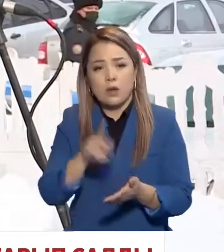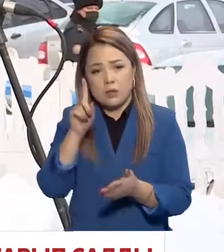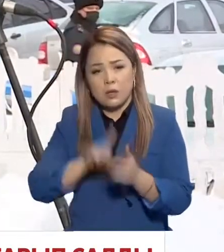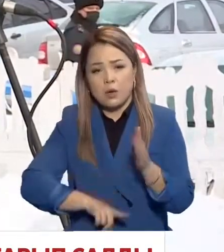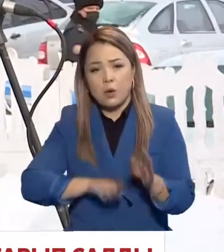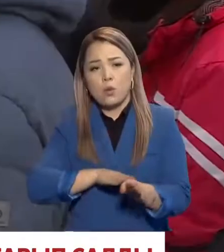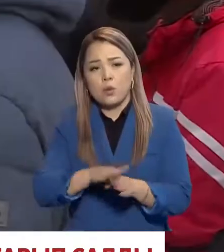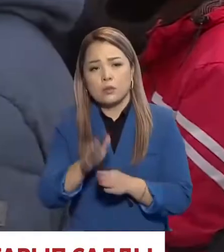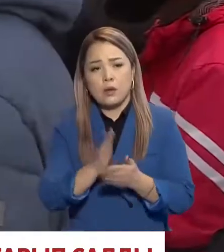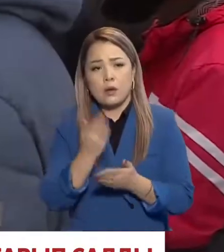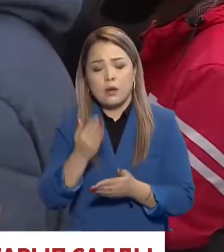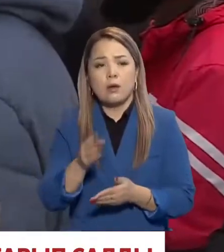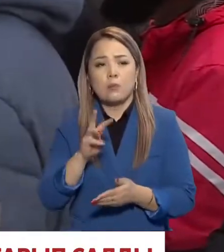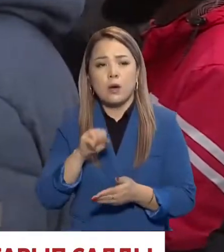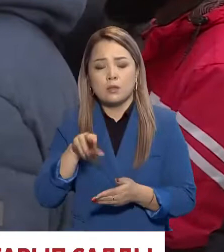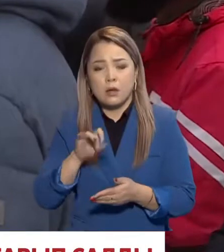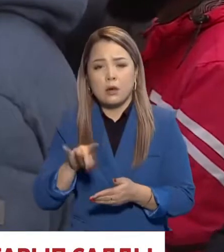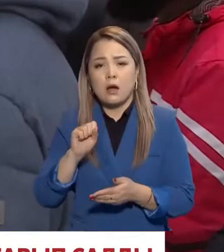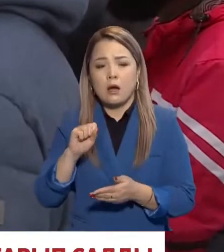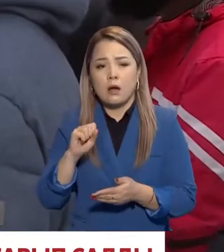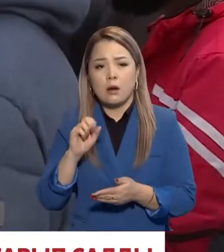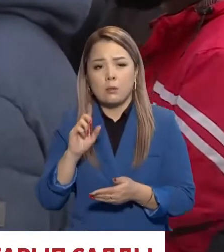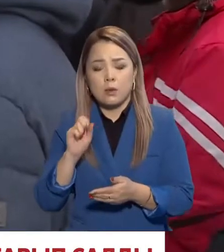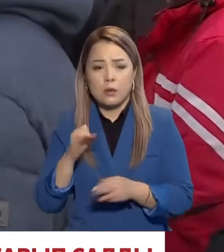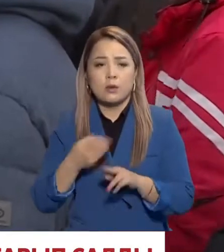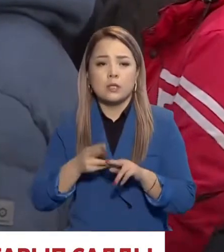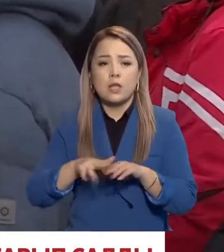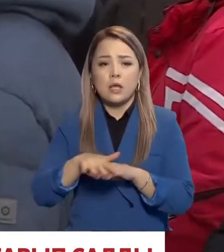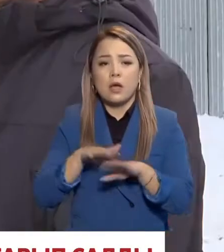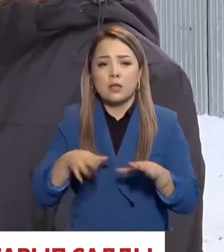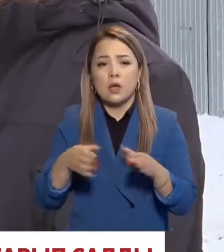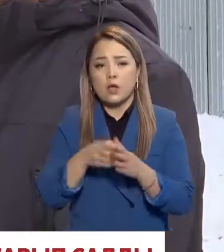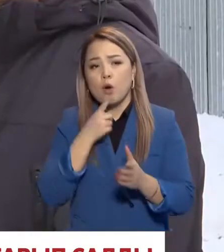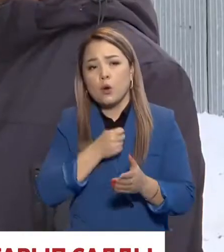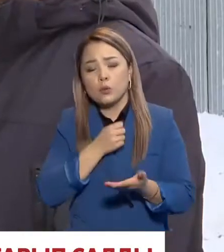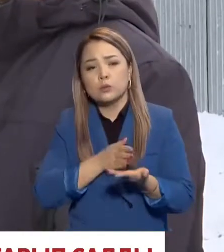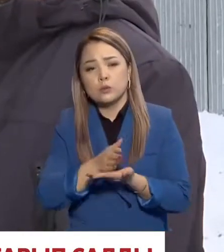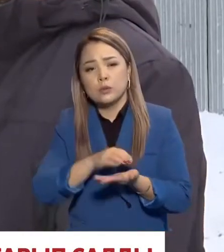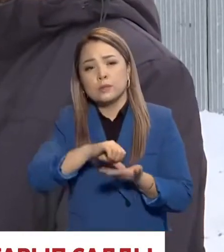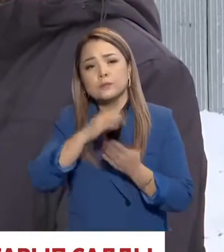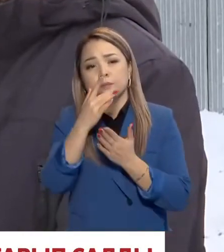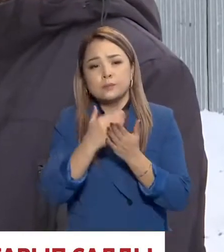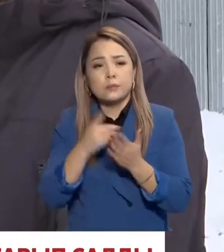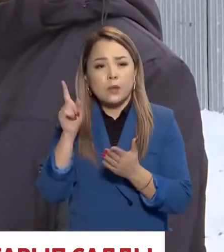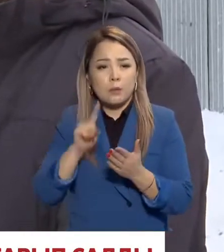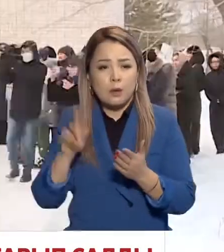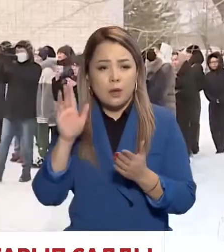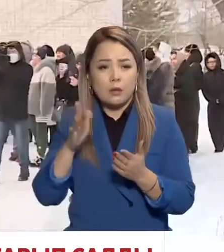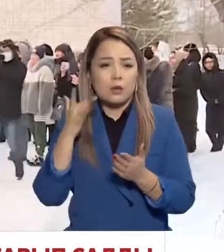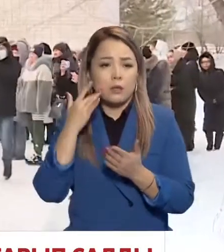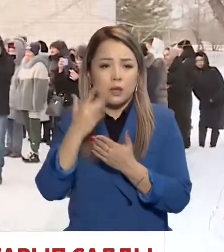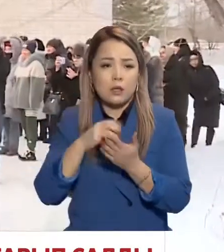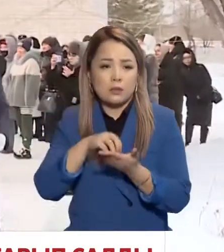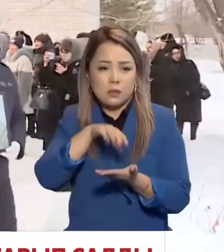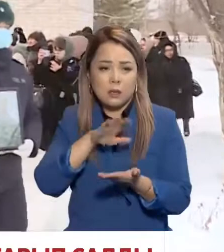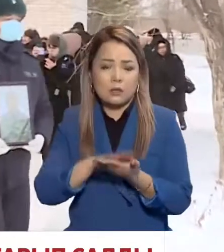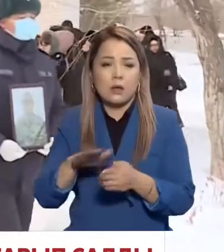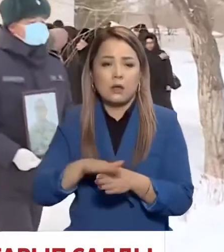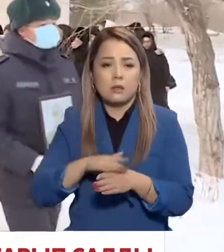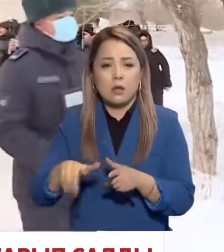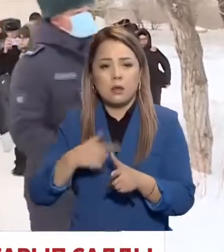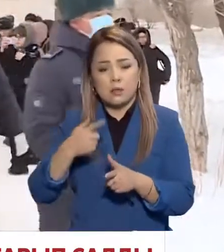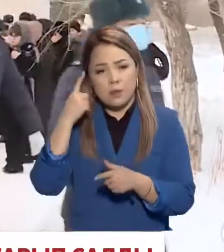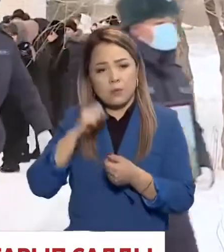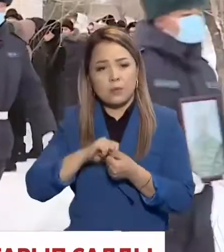Мадияр Қайсаров пен Айбат Амановтың есімдері Қазақстан Республикасы ұлттық ұланы батырларының тізіміне мәңгілікке енді. Есімдері ел